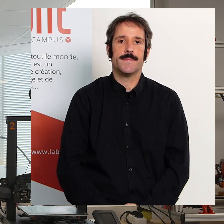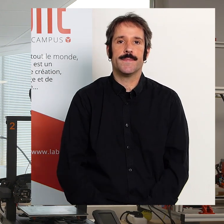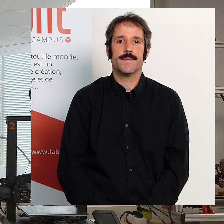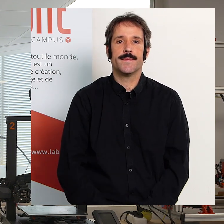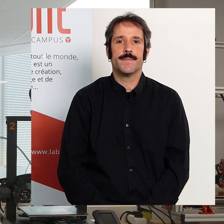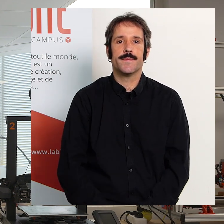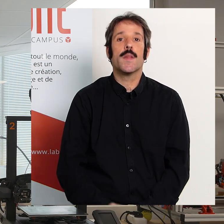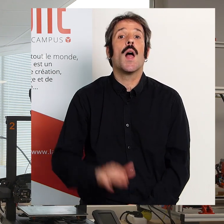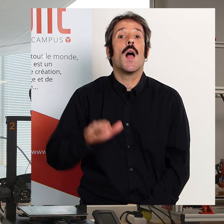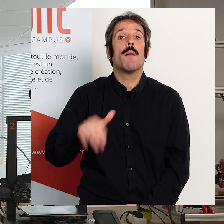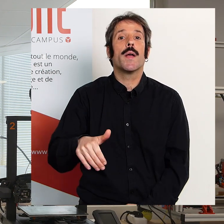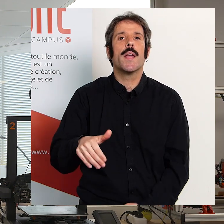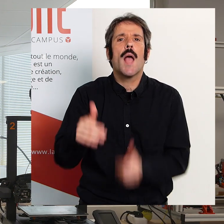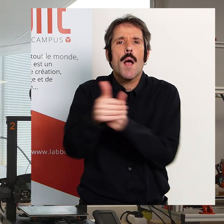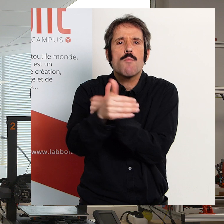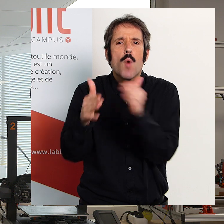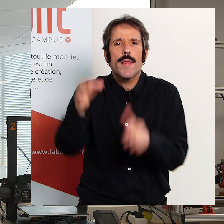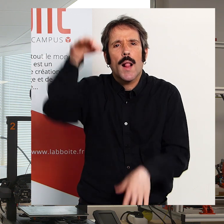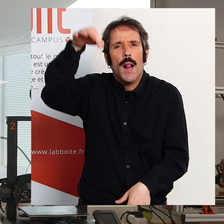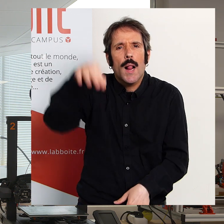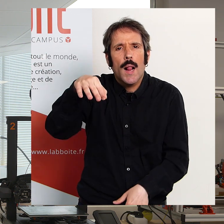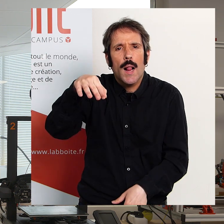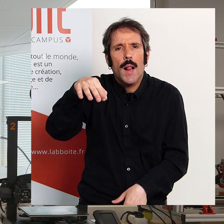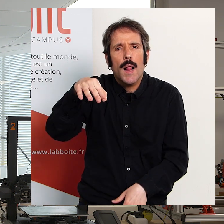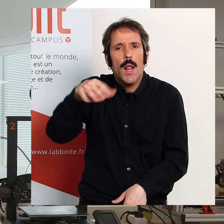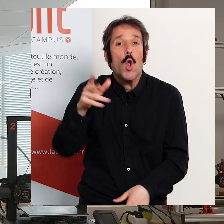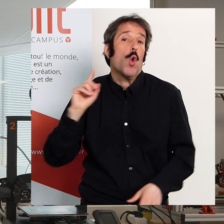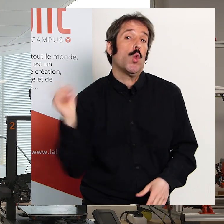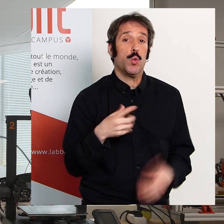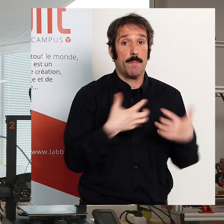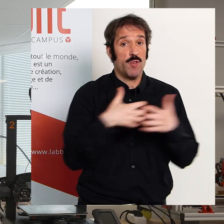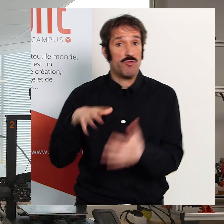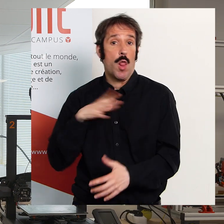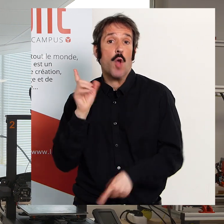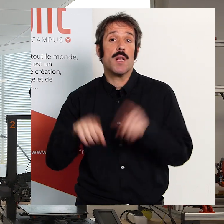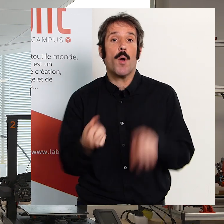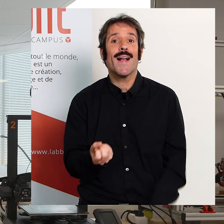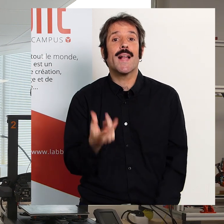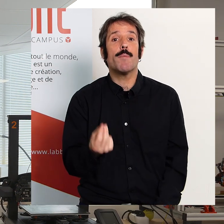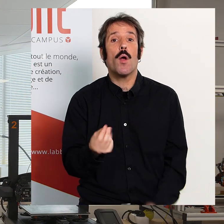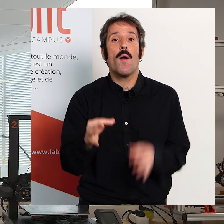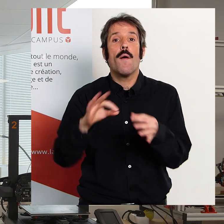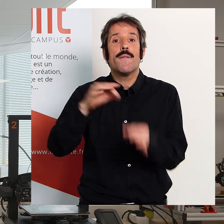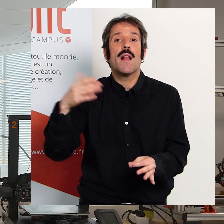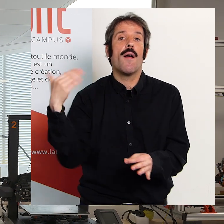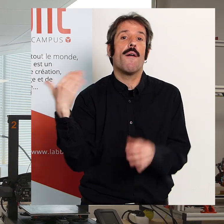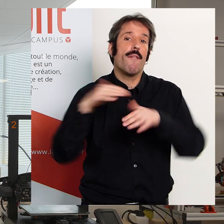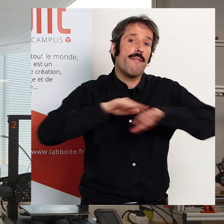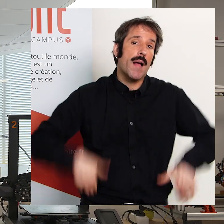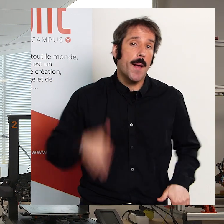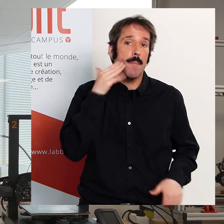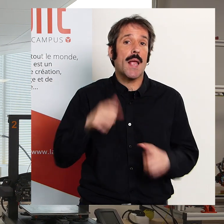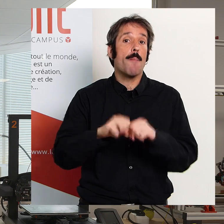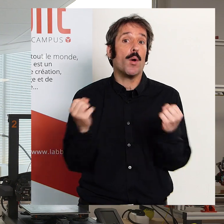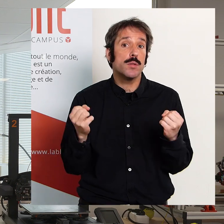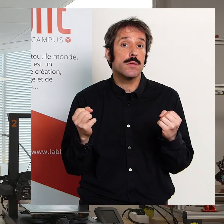bobine. Ici ensuite je vais venir le passer dans ce petit boîtier là. Il n'existe pas sur toutes les imprimantes, c'est un capteur de fin de fil qui